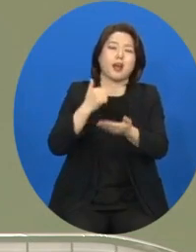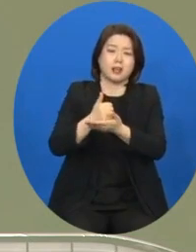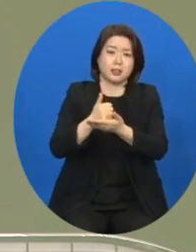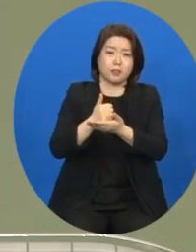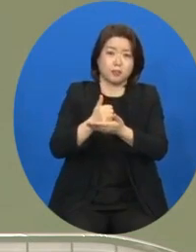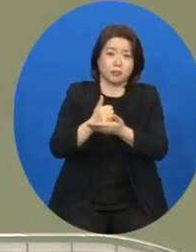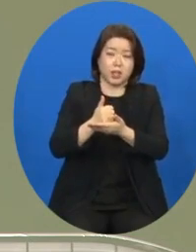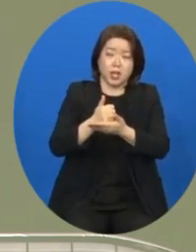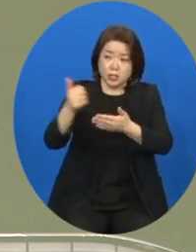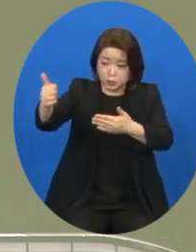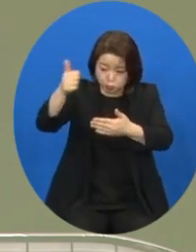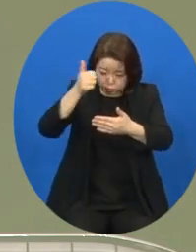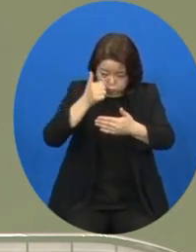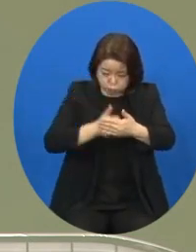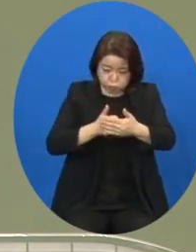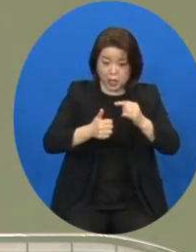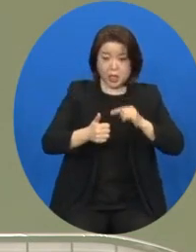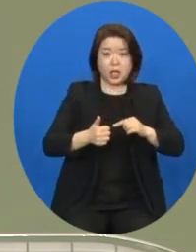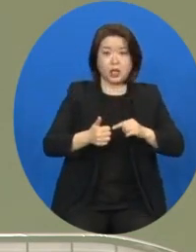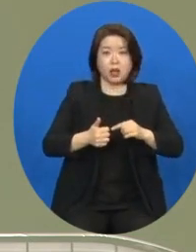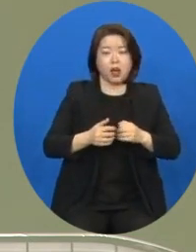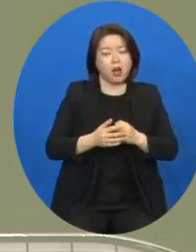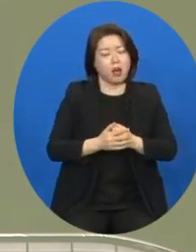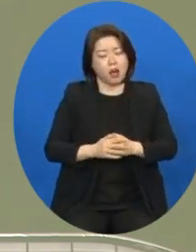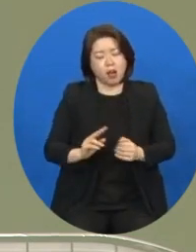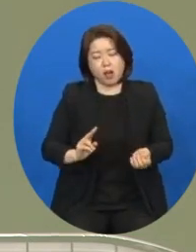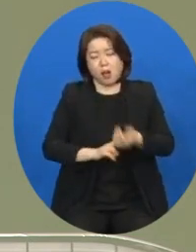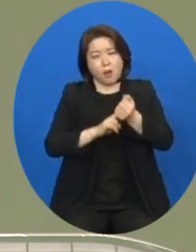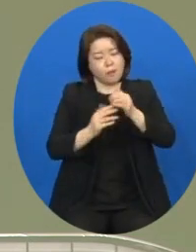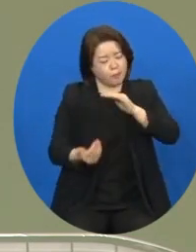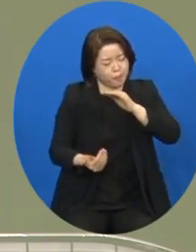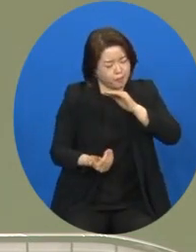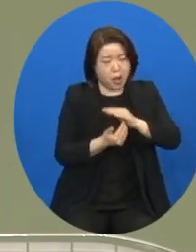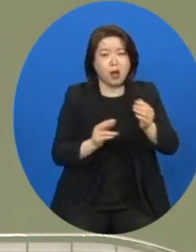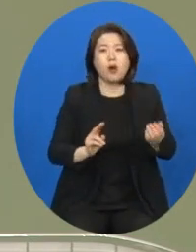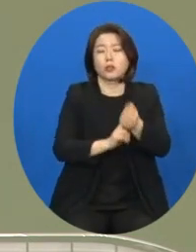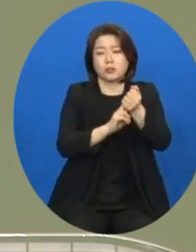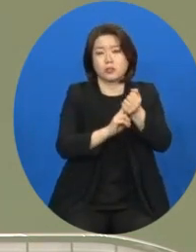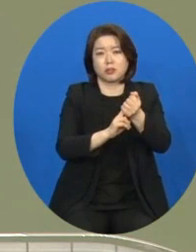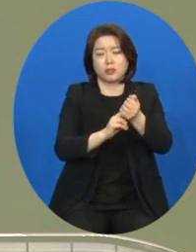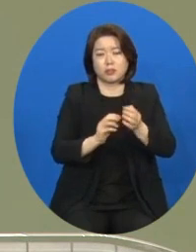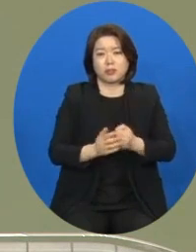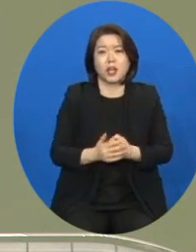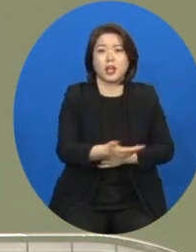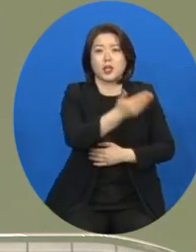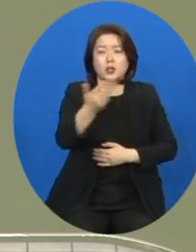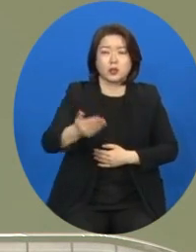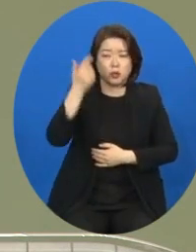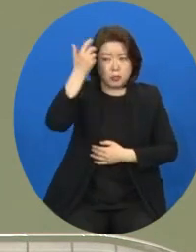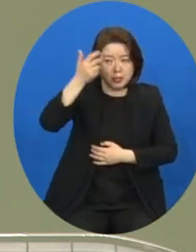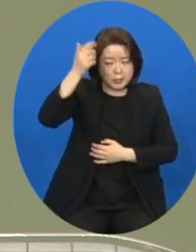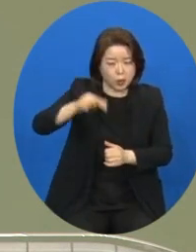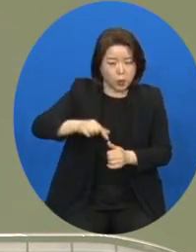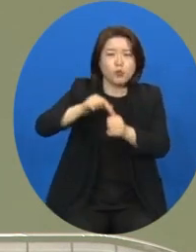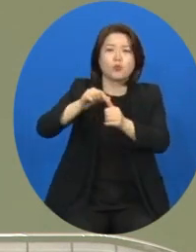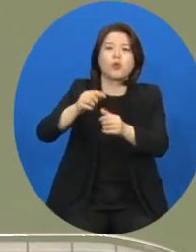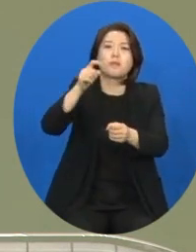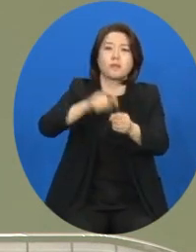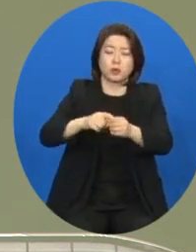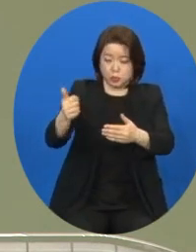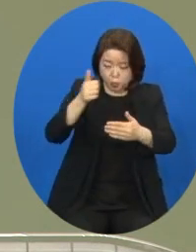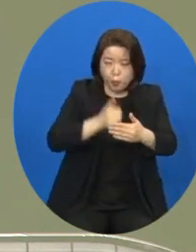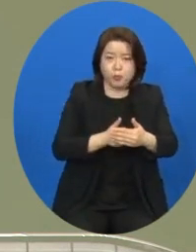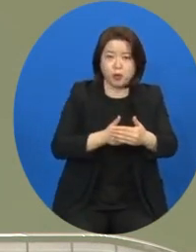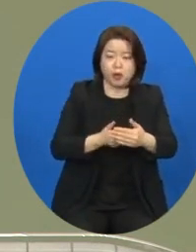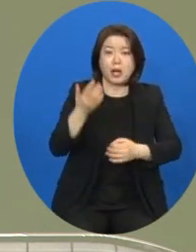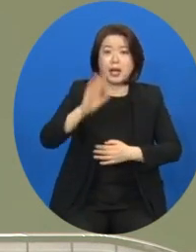안에 계신 것 자체가 이게 기적 중에 기적인 거죠. 여러분의 영혼을 구원하려고. 그러나 단순히